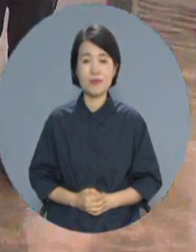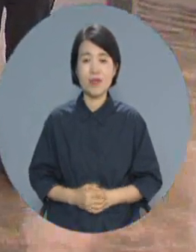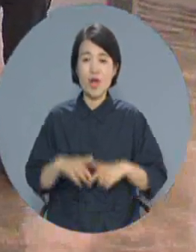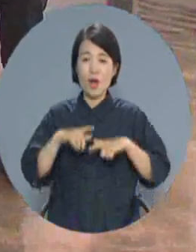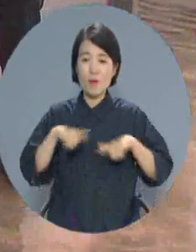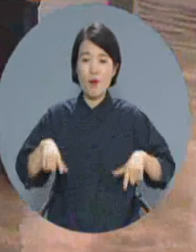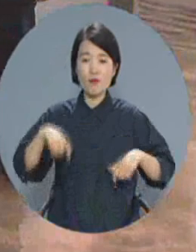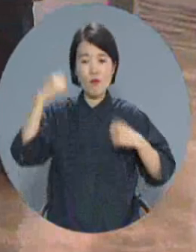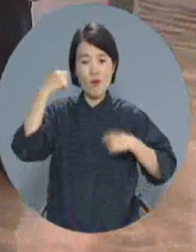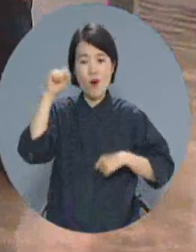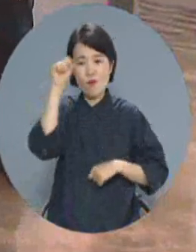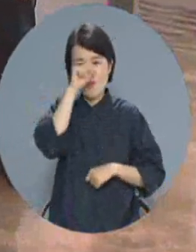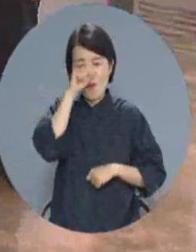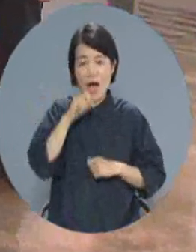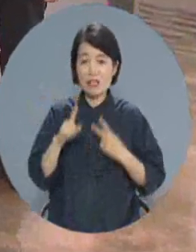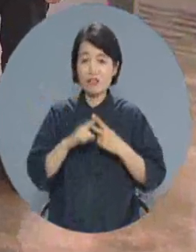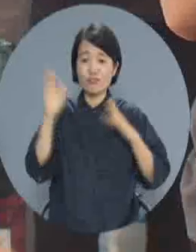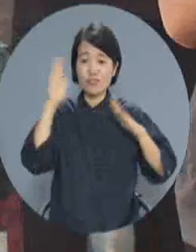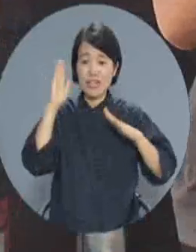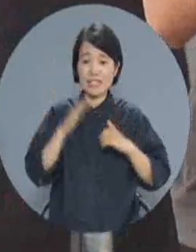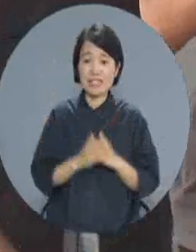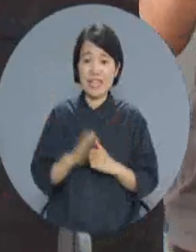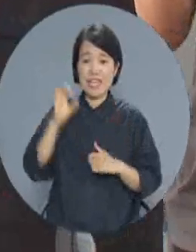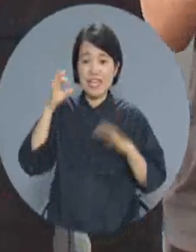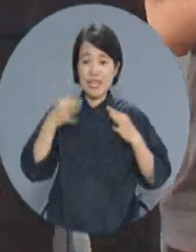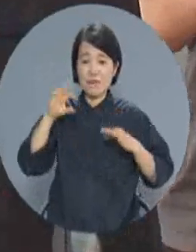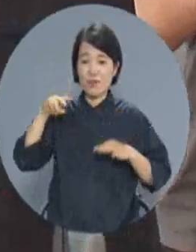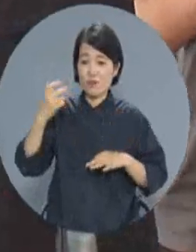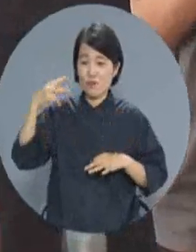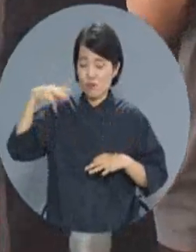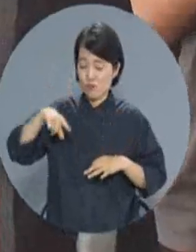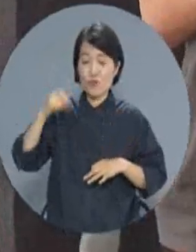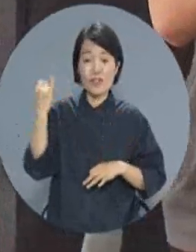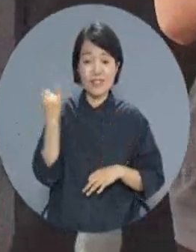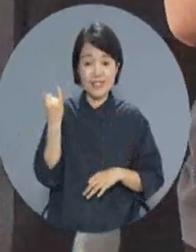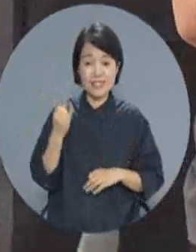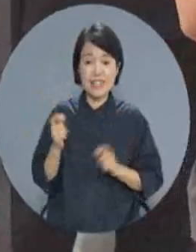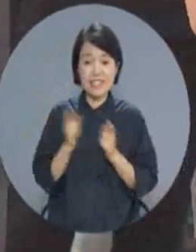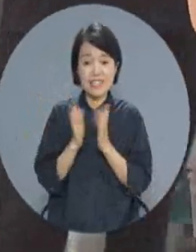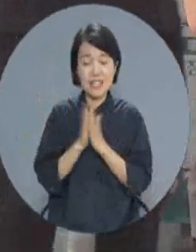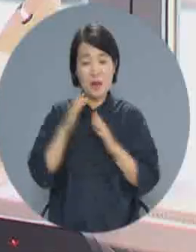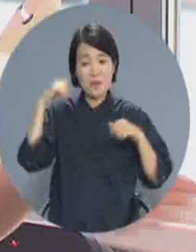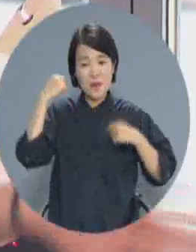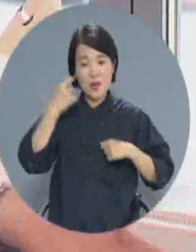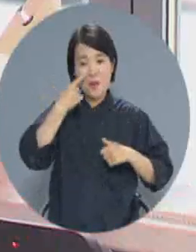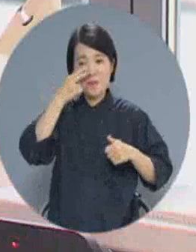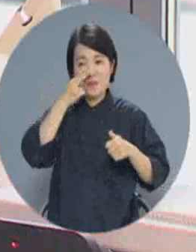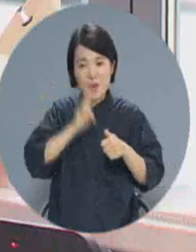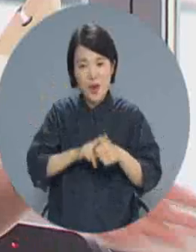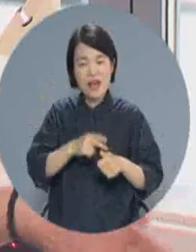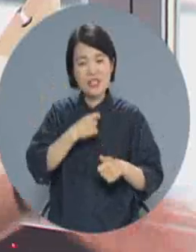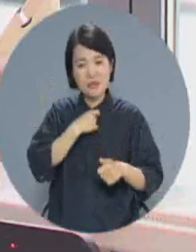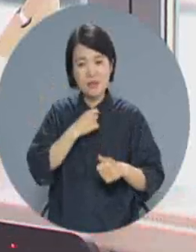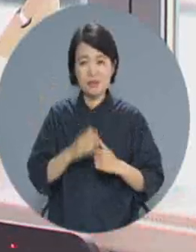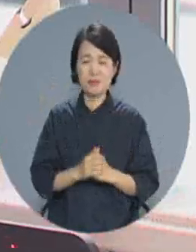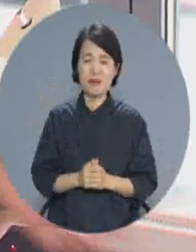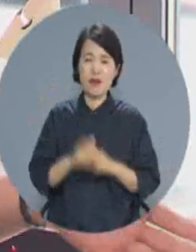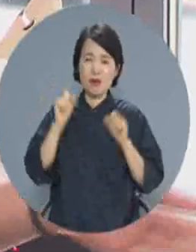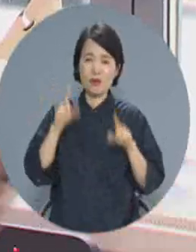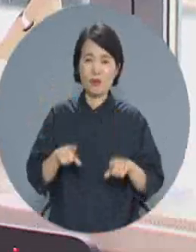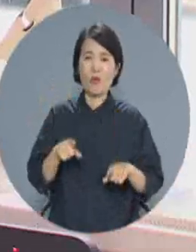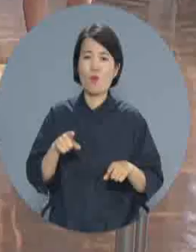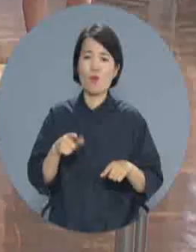평소 뮤지컬을 좋아하는 중학생 김윤수 양. 직접 연기까지 도전하고 싶었지만 이렇다 할